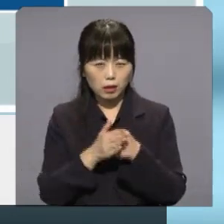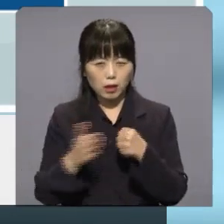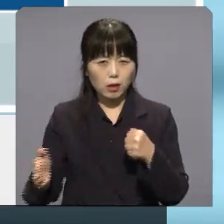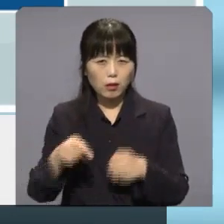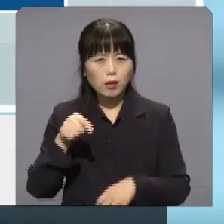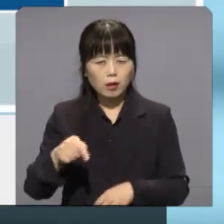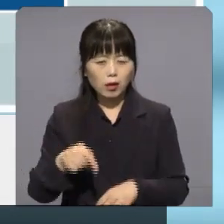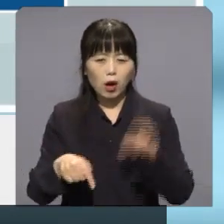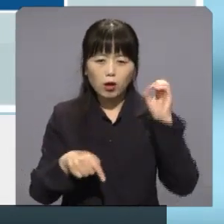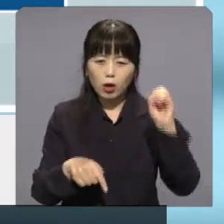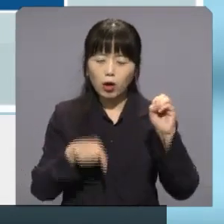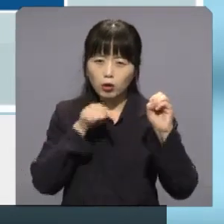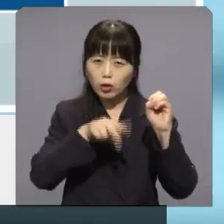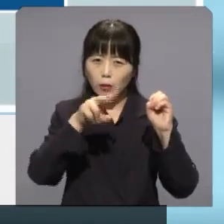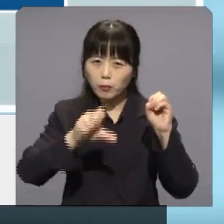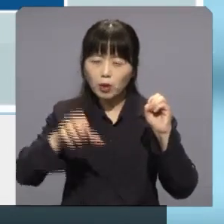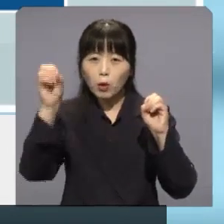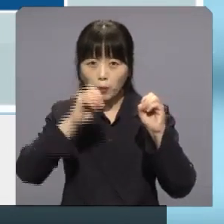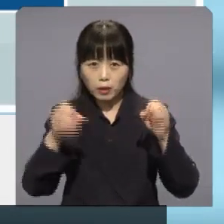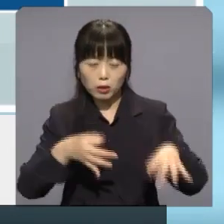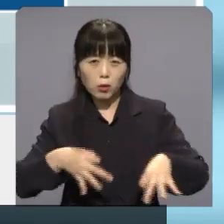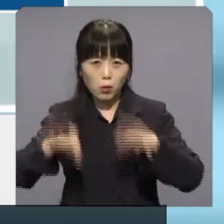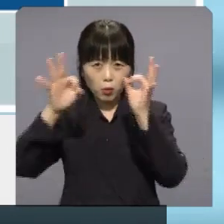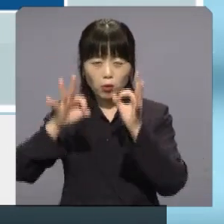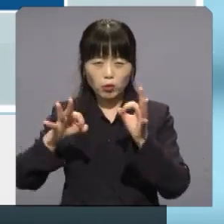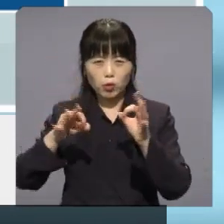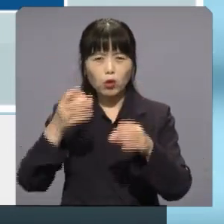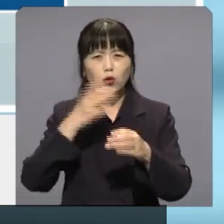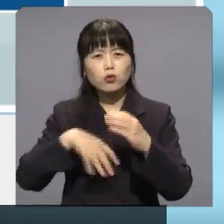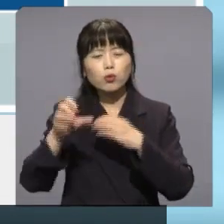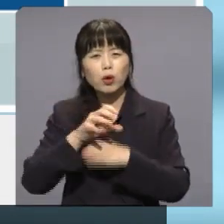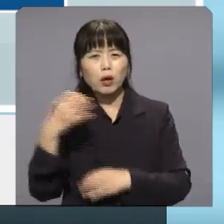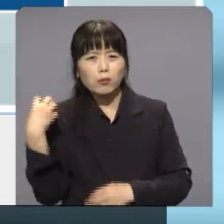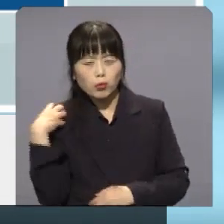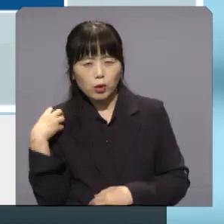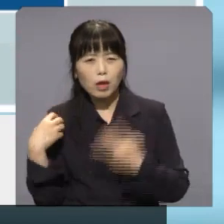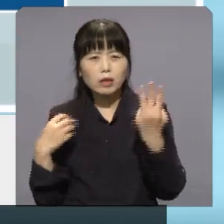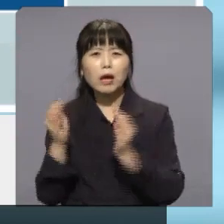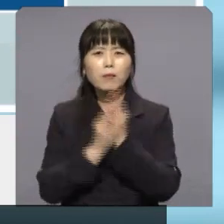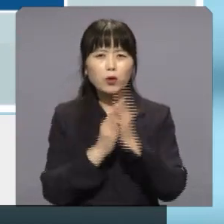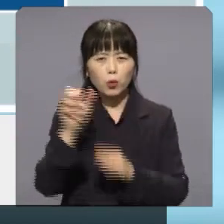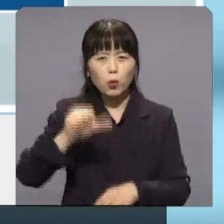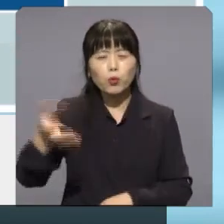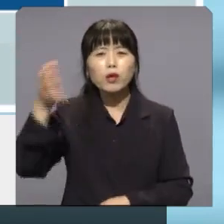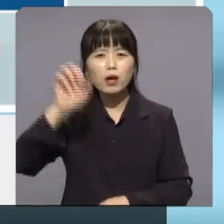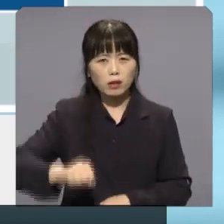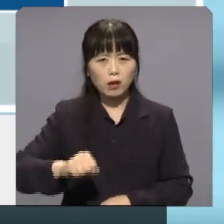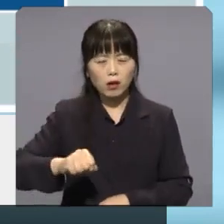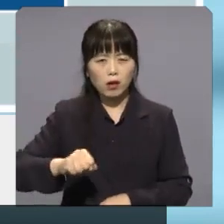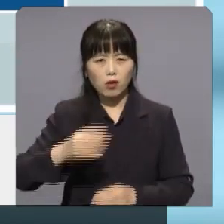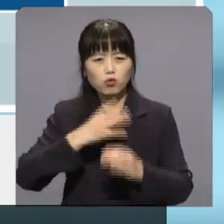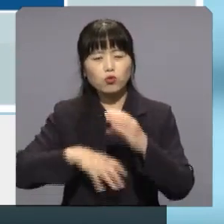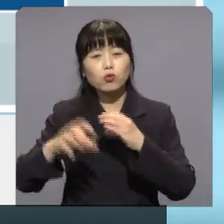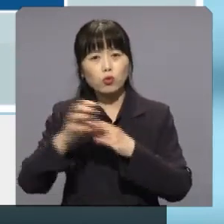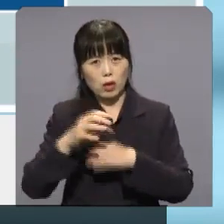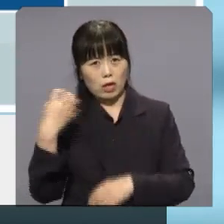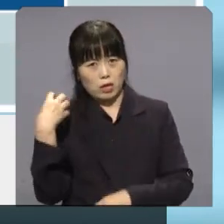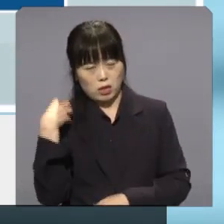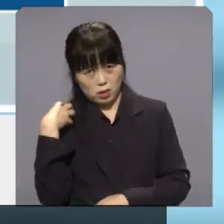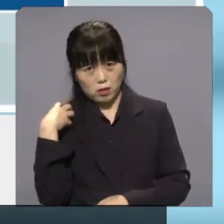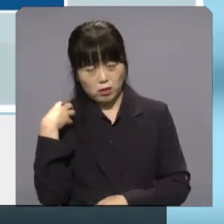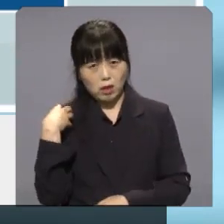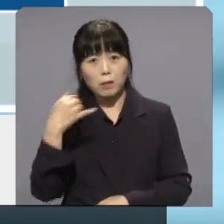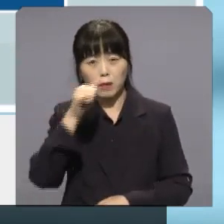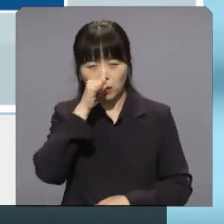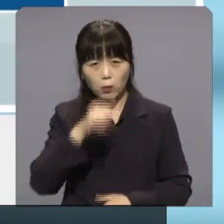이거 뭐 0.25 만 지금 올려도 지금 추가 부담이 지금 3조 4000억 3조 5천억 정도 가지고 추가 이자부담이 있어야 되는